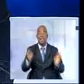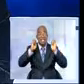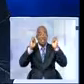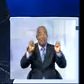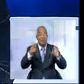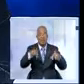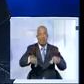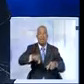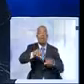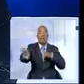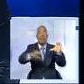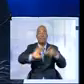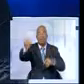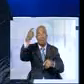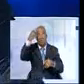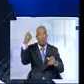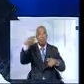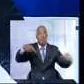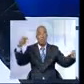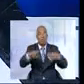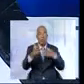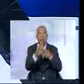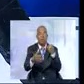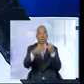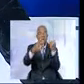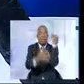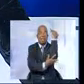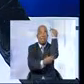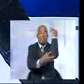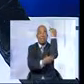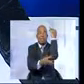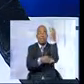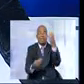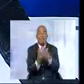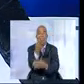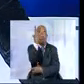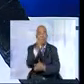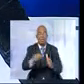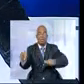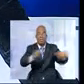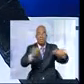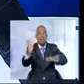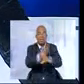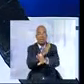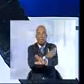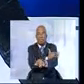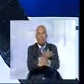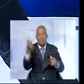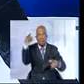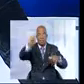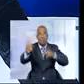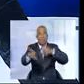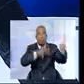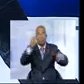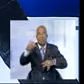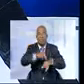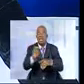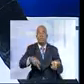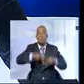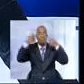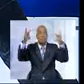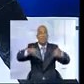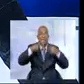pour lutter contre la pauvreté et promouvoir les actions de développement en faveur des populations. Il se prononcera également sur